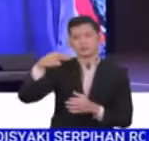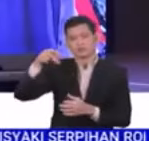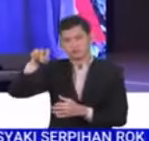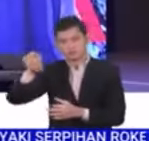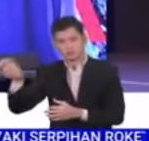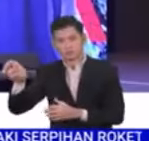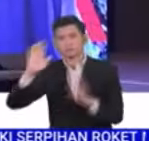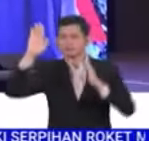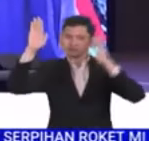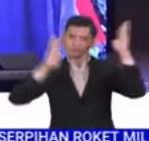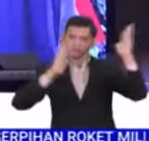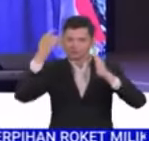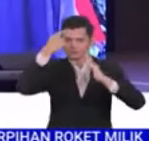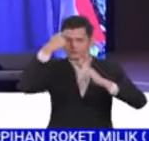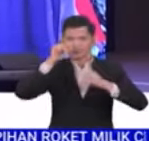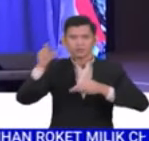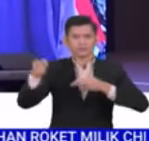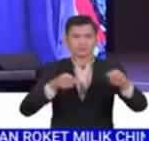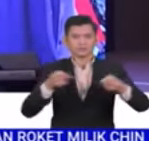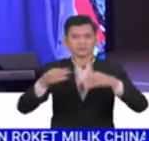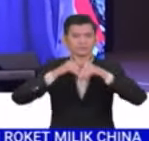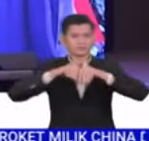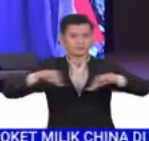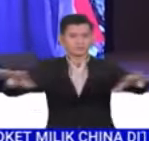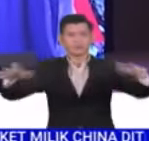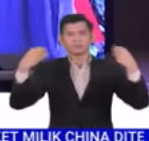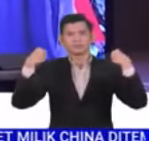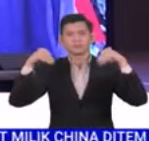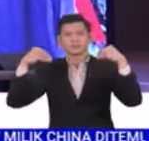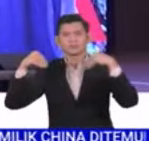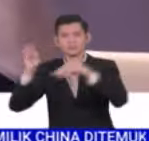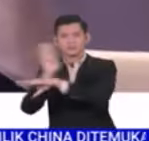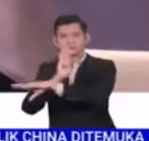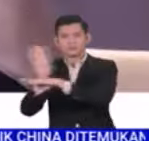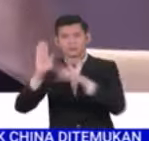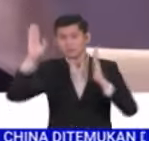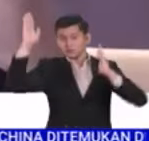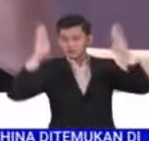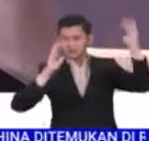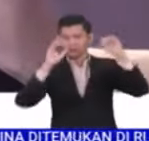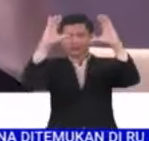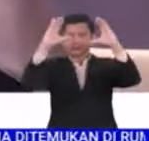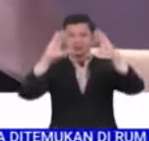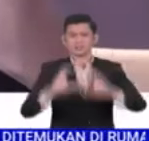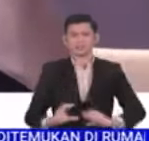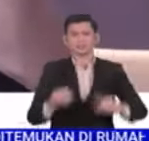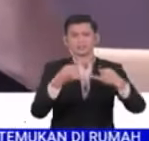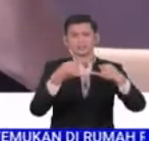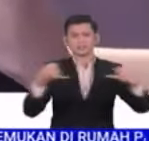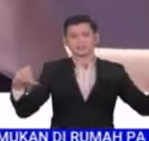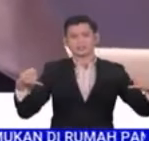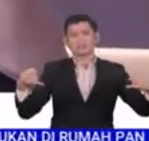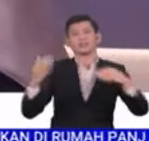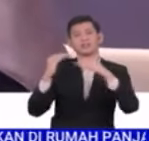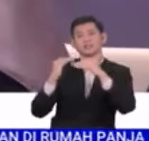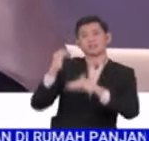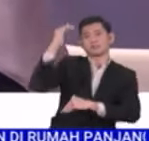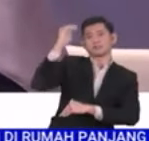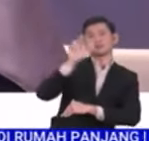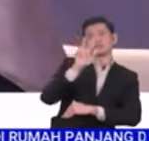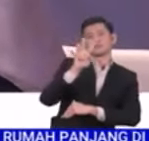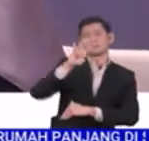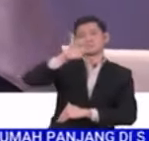seiring usaha memperluas dan memperkaya semua saran produk pesawat Bumiputera secara dalam talian lebih